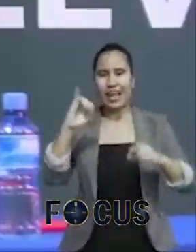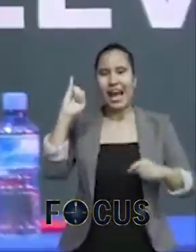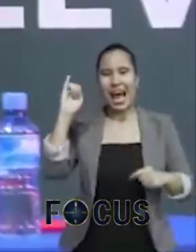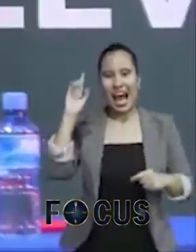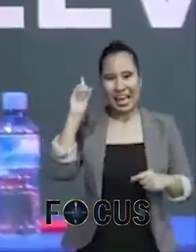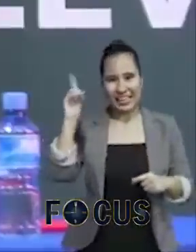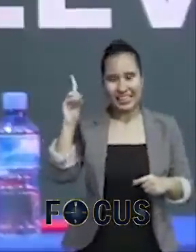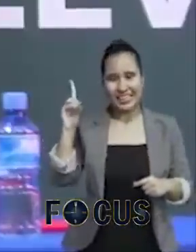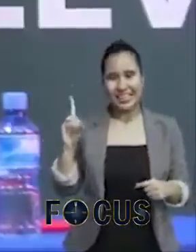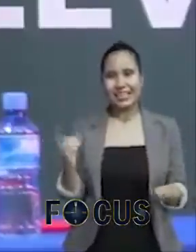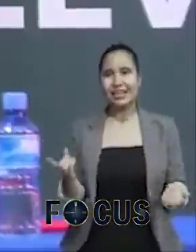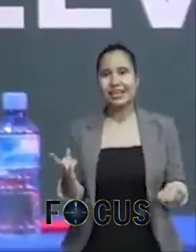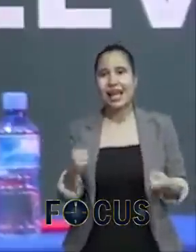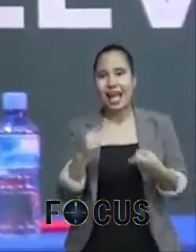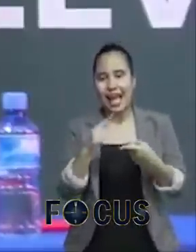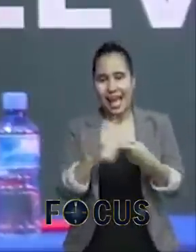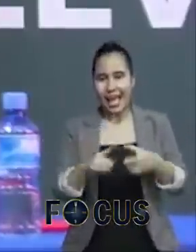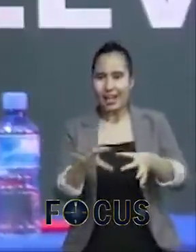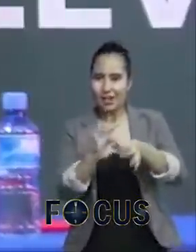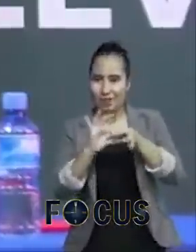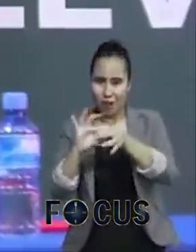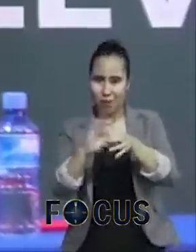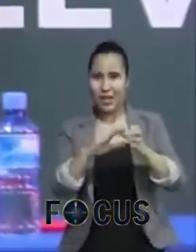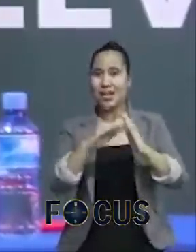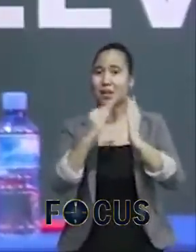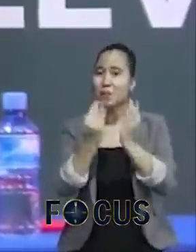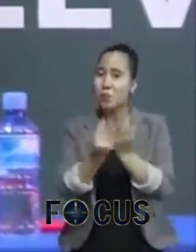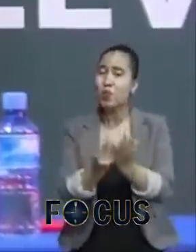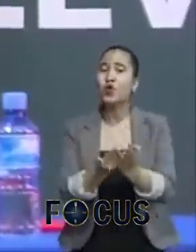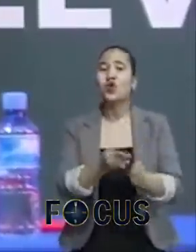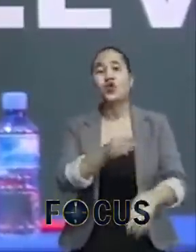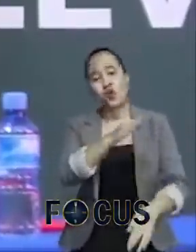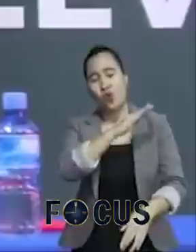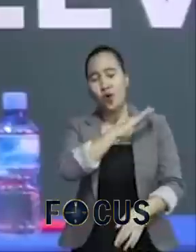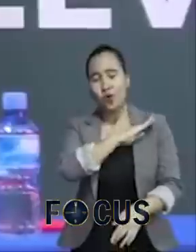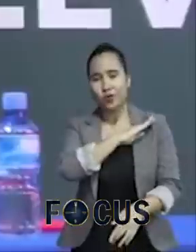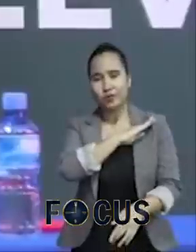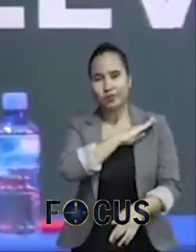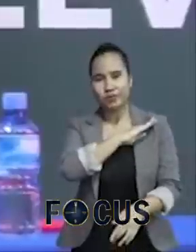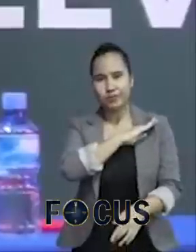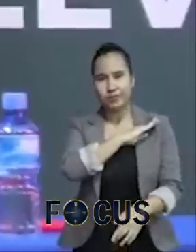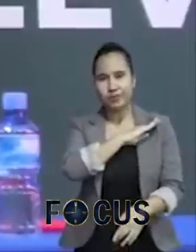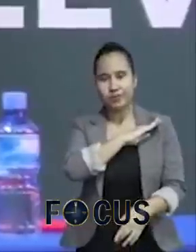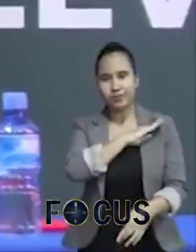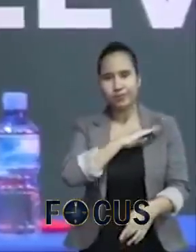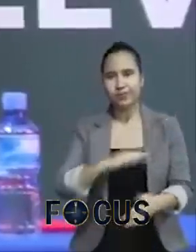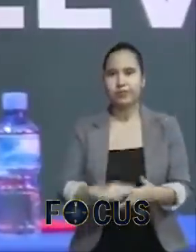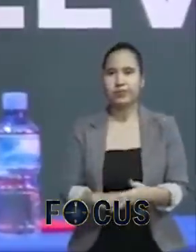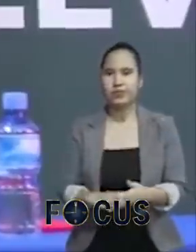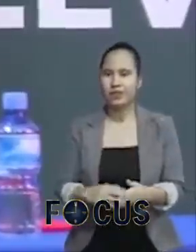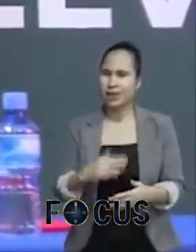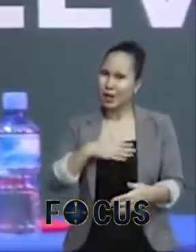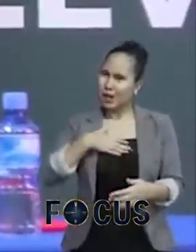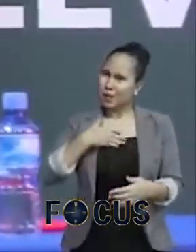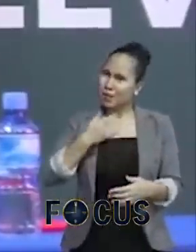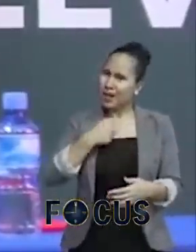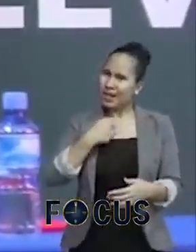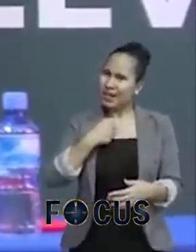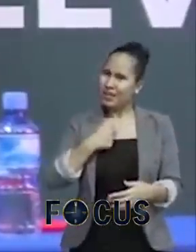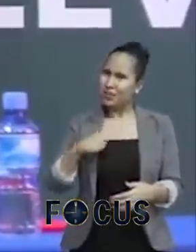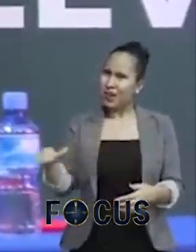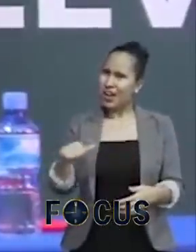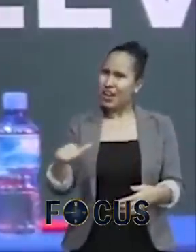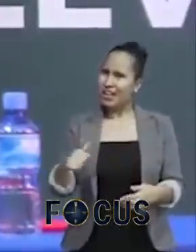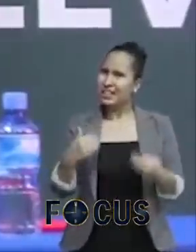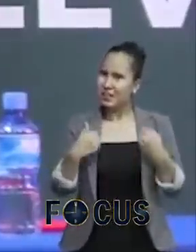indien er een familieboek aanwezig is, dat u dat ook gelijk meeneemt. Mag ik ook voor anderen in mijn huishouden komen